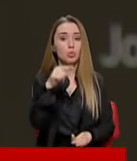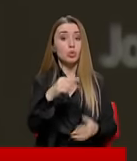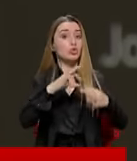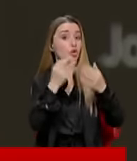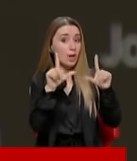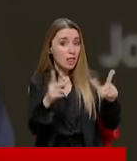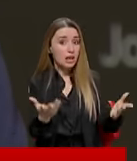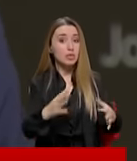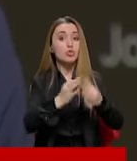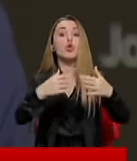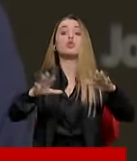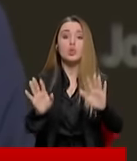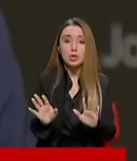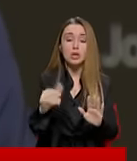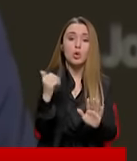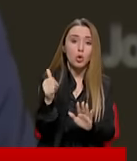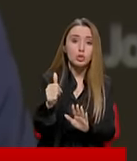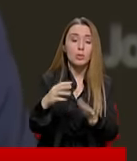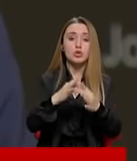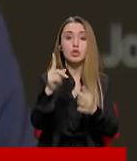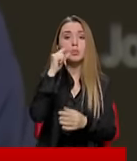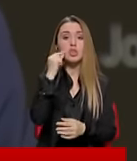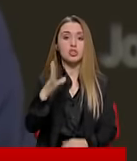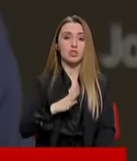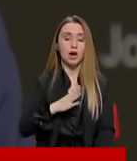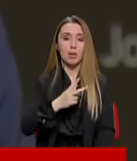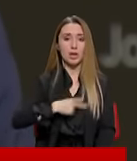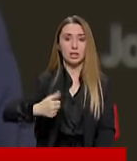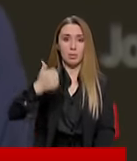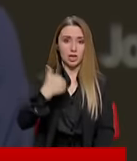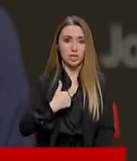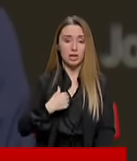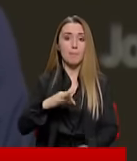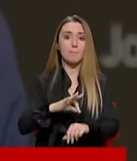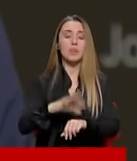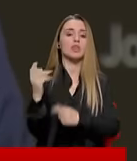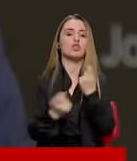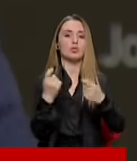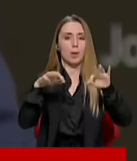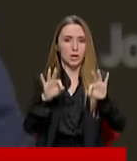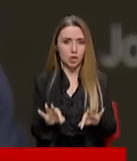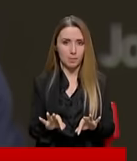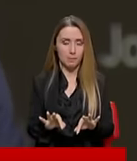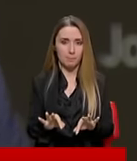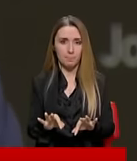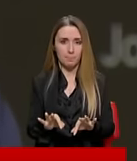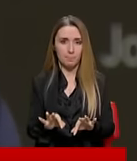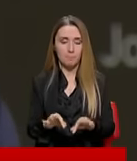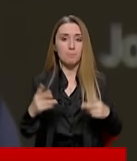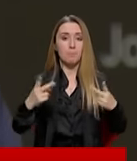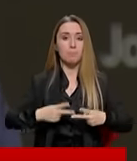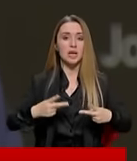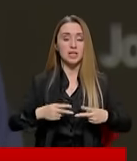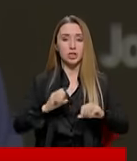çözeceksiniz çözmü musan o zaman çözecek biri var burada Belediye Başkanı hemen devreye girdim Eee mesaj